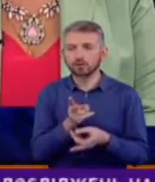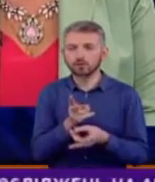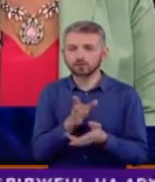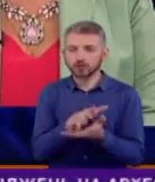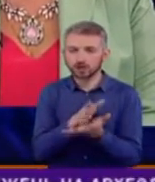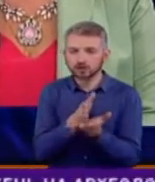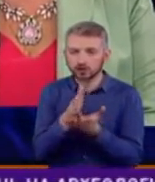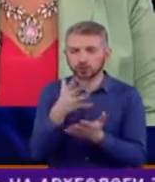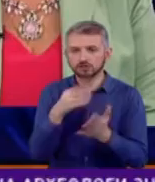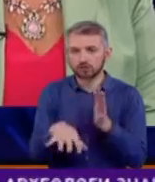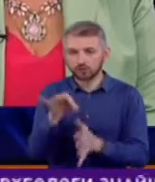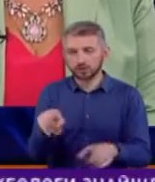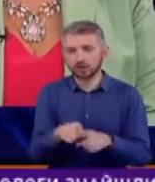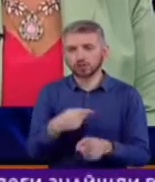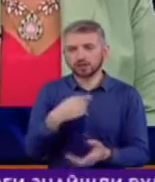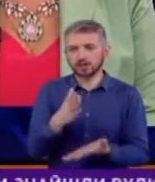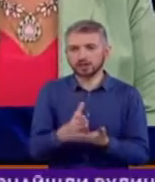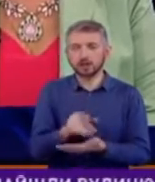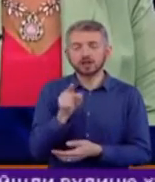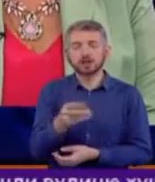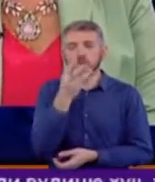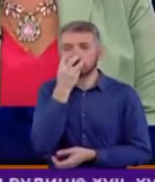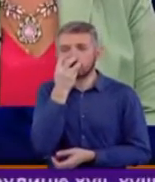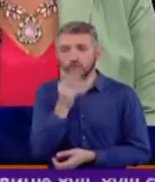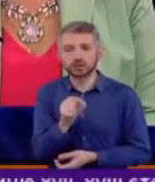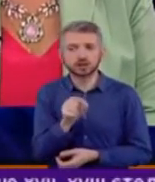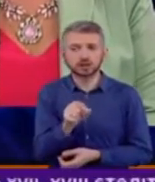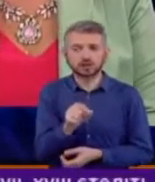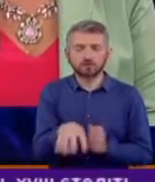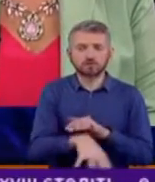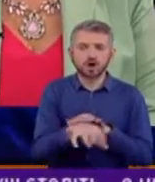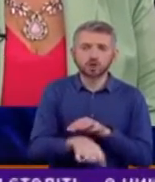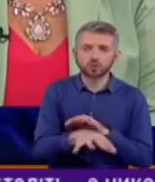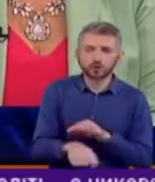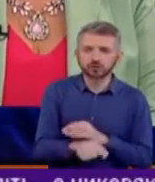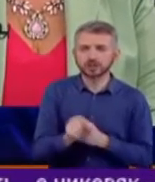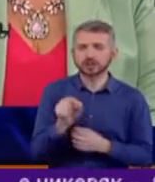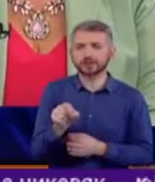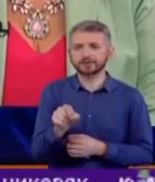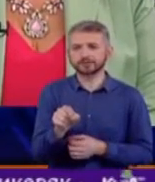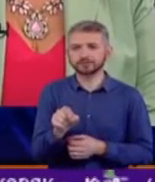выбор, такой я и есть. Ты клоун, ты там воруешь, ты,